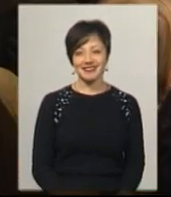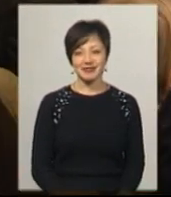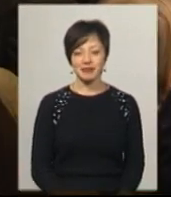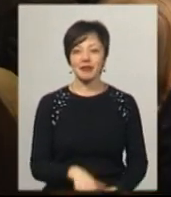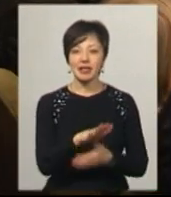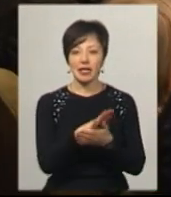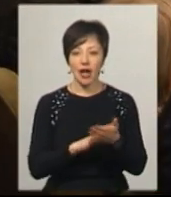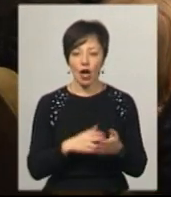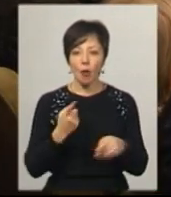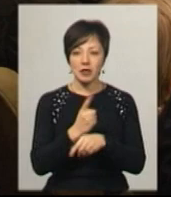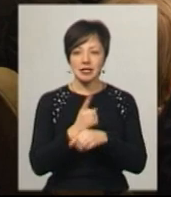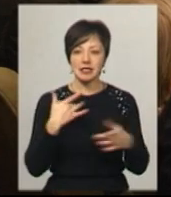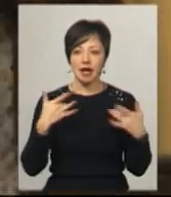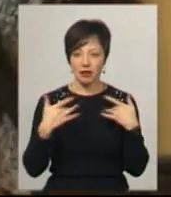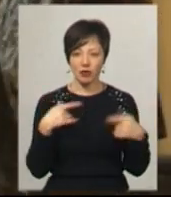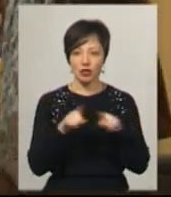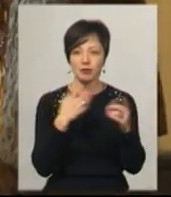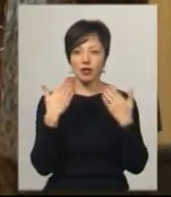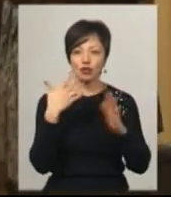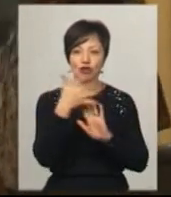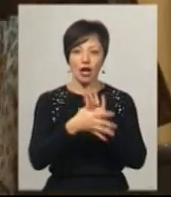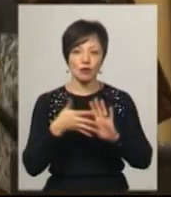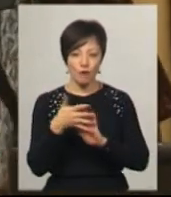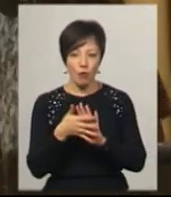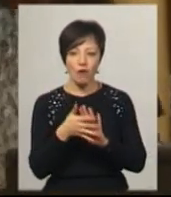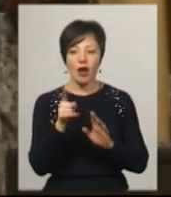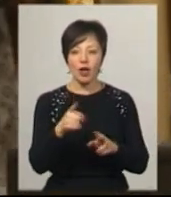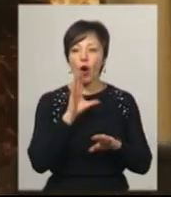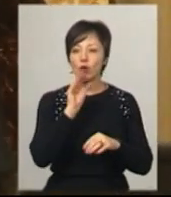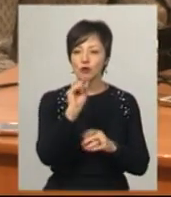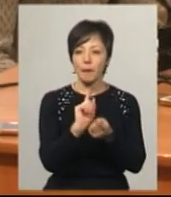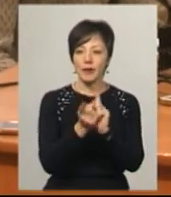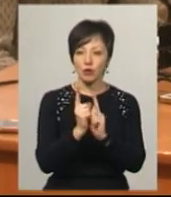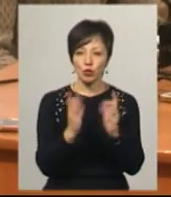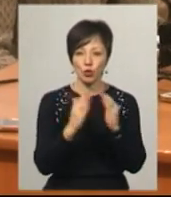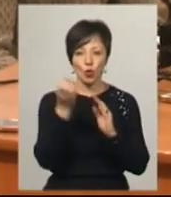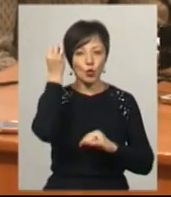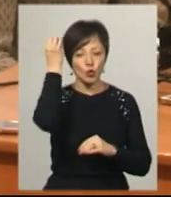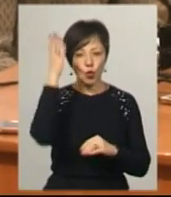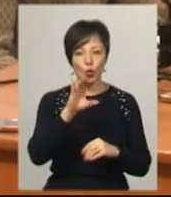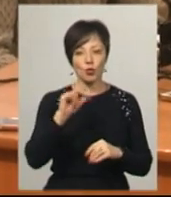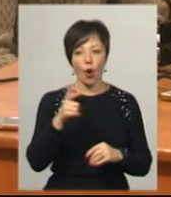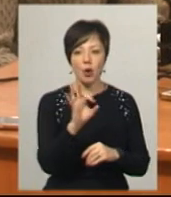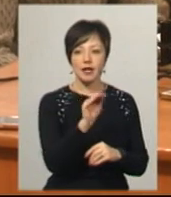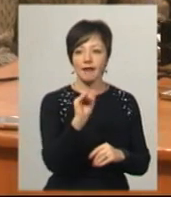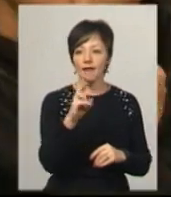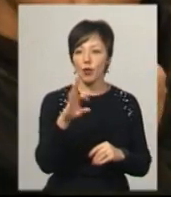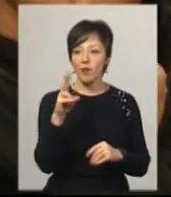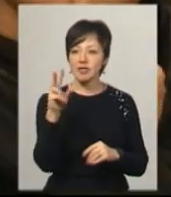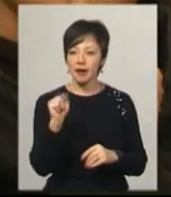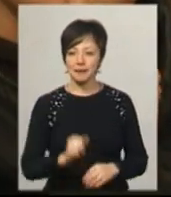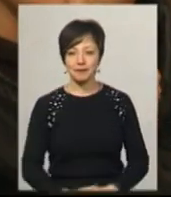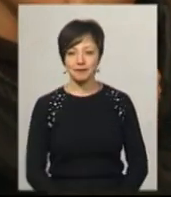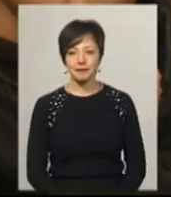пускав. Далі гумористична сценка. Актори теж спілкувалися жестовою мовою. Їх озвучувала перекладачка будинку культури УТОГ Оксана Фіновська.